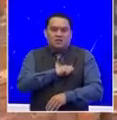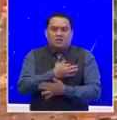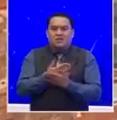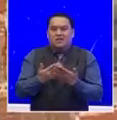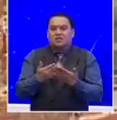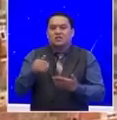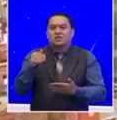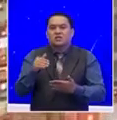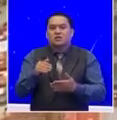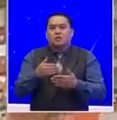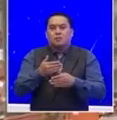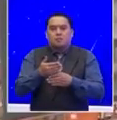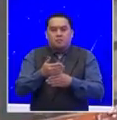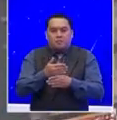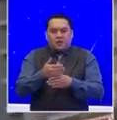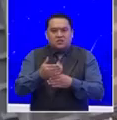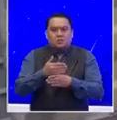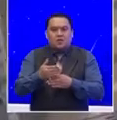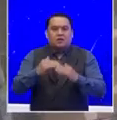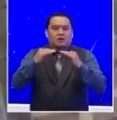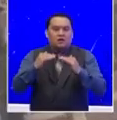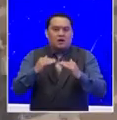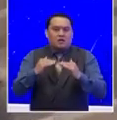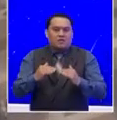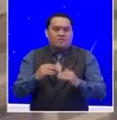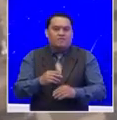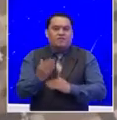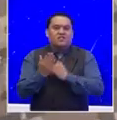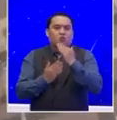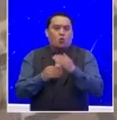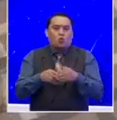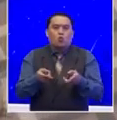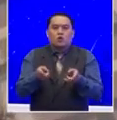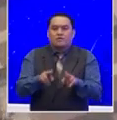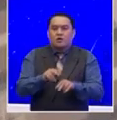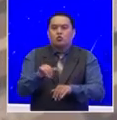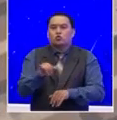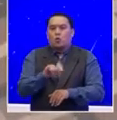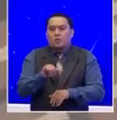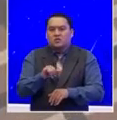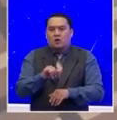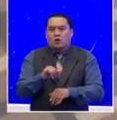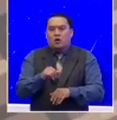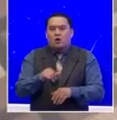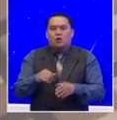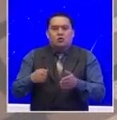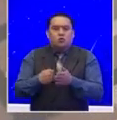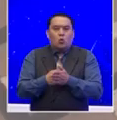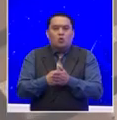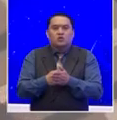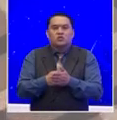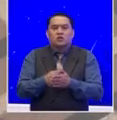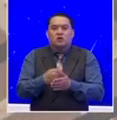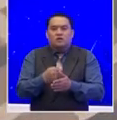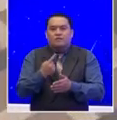нескольких. Несколько замедлился в начале апреля, но остается на высоком уровне. В субботу Испания преодолела психологическую отметку. Число